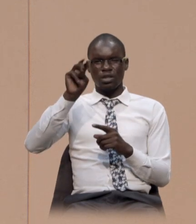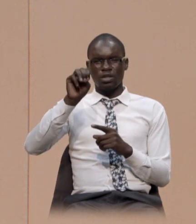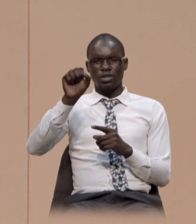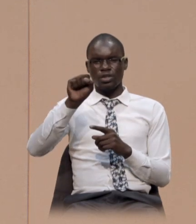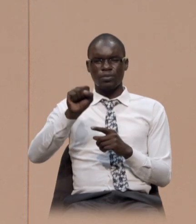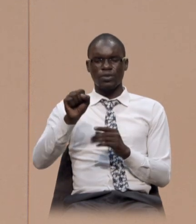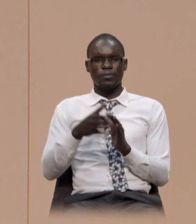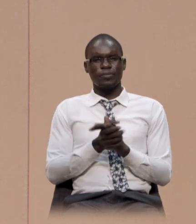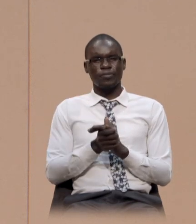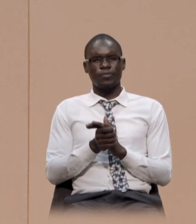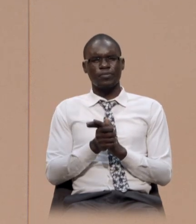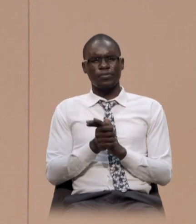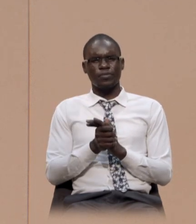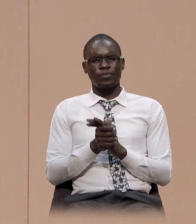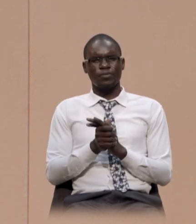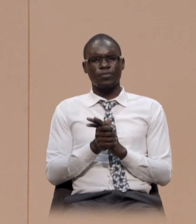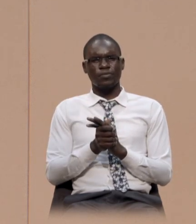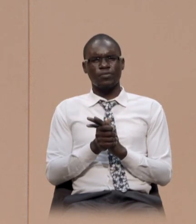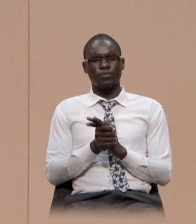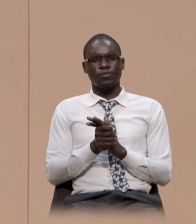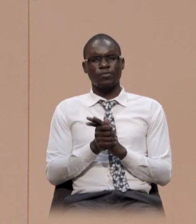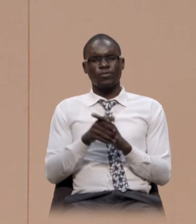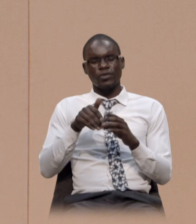Yakobo ni kitabu kile iko katika